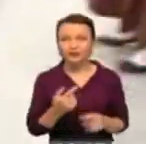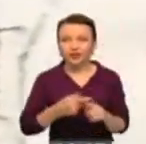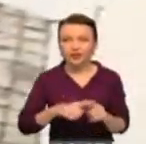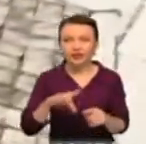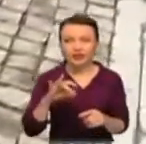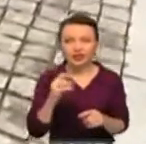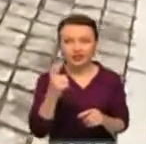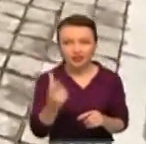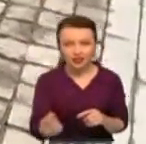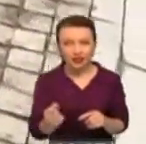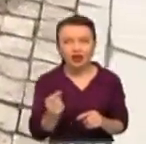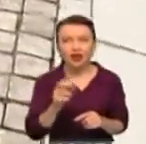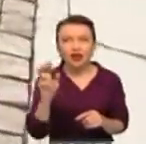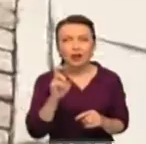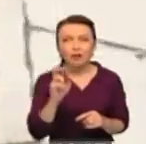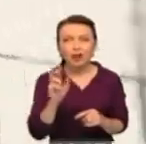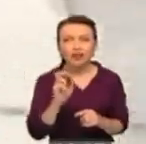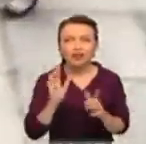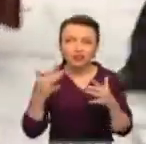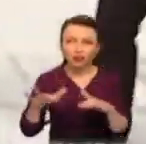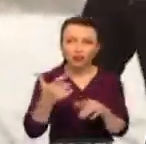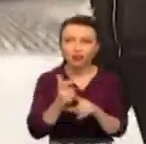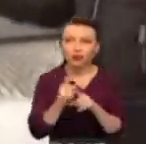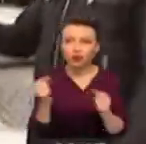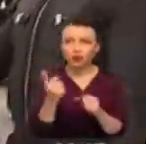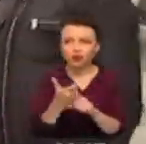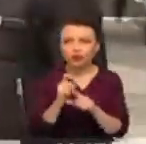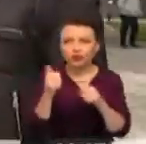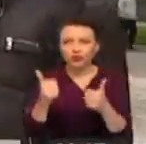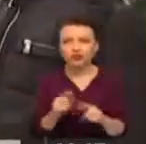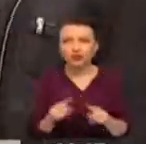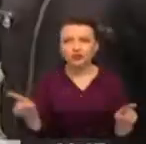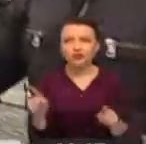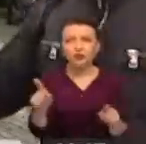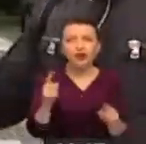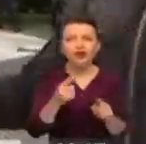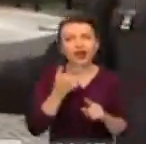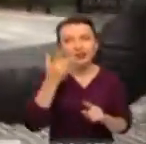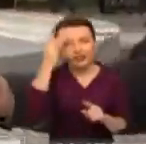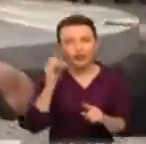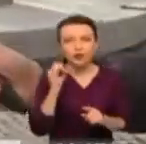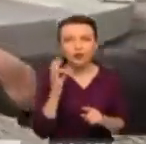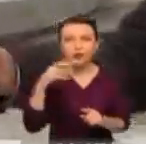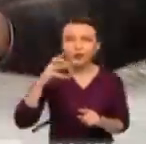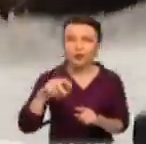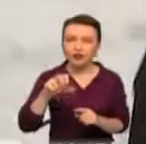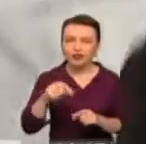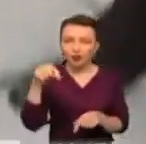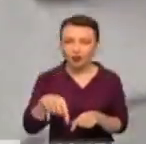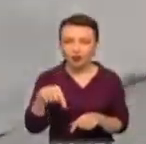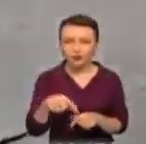затока, Балтійське море. Дуже холодне, але дуже класне. Особливо влітку в Юрмалі. Юрмала знаходиться